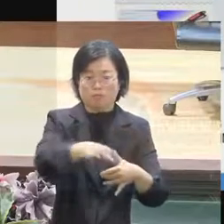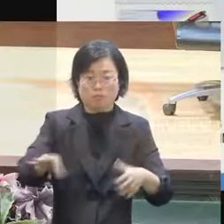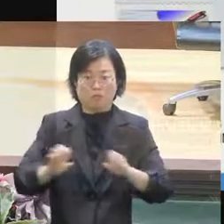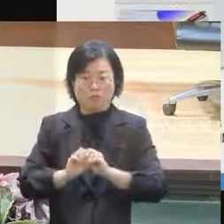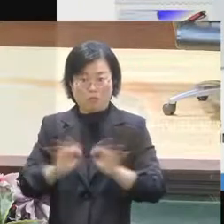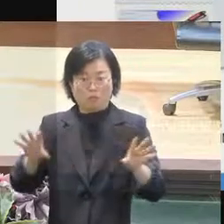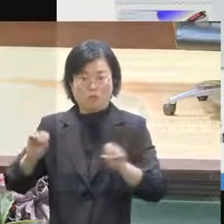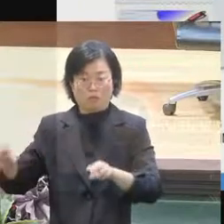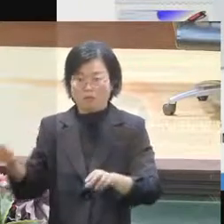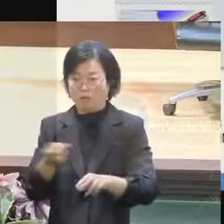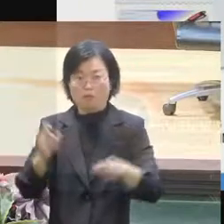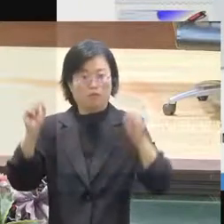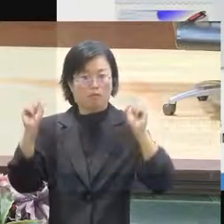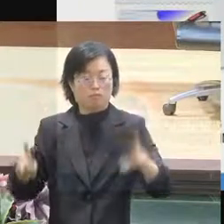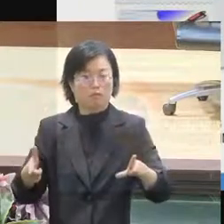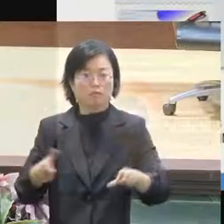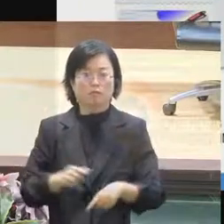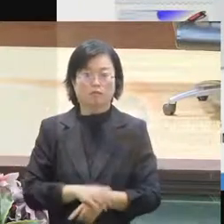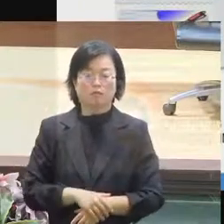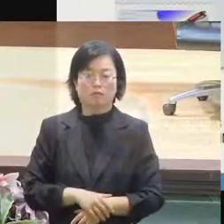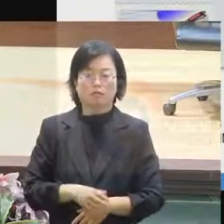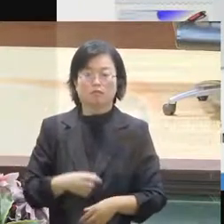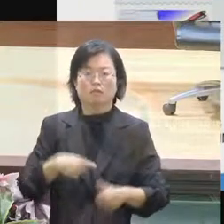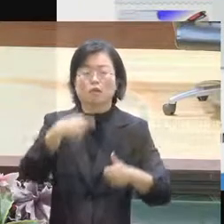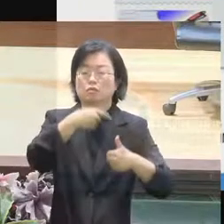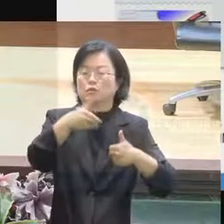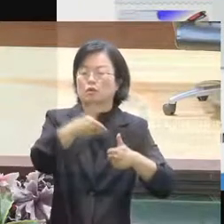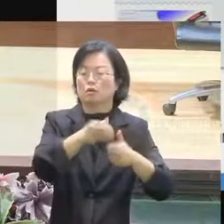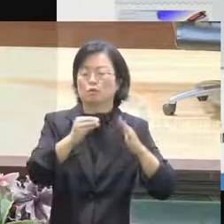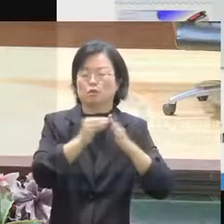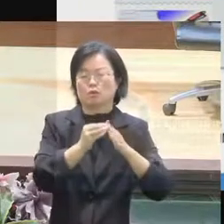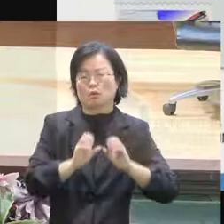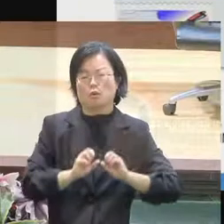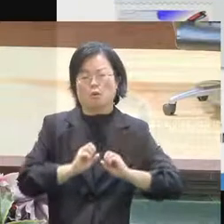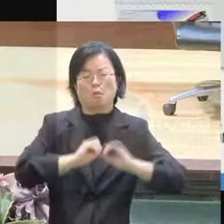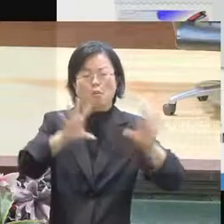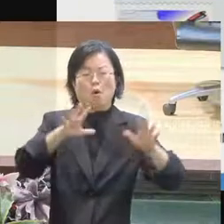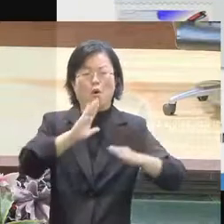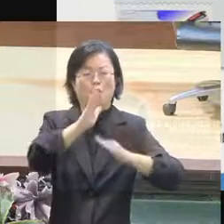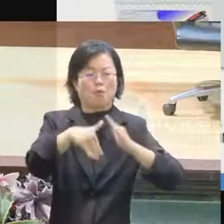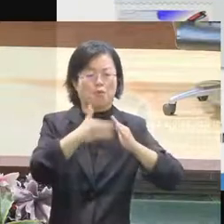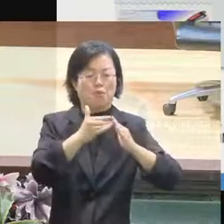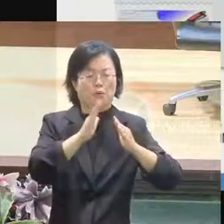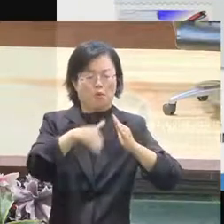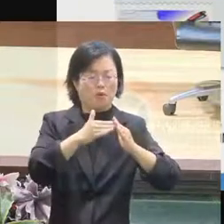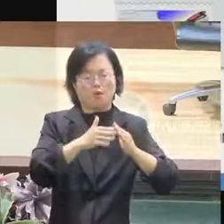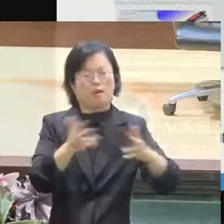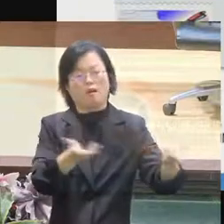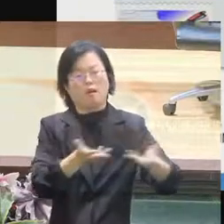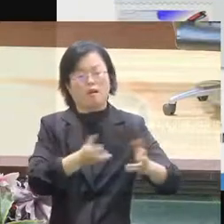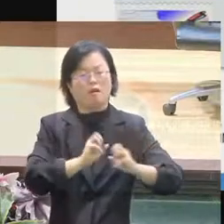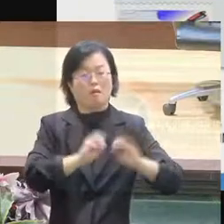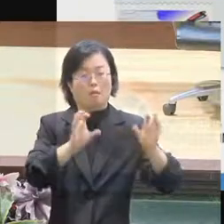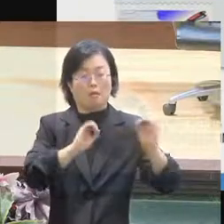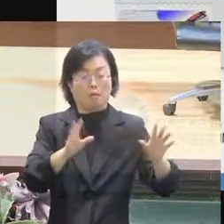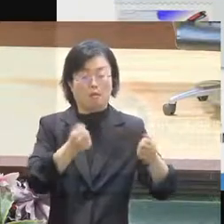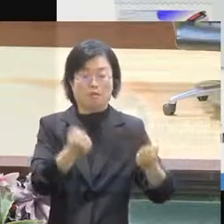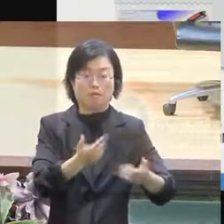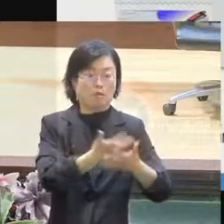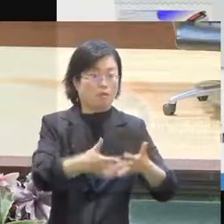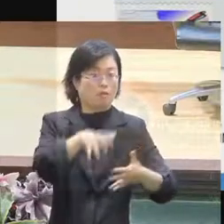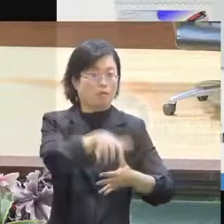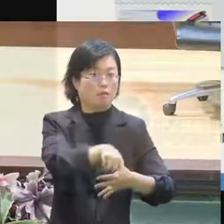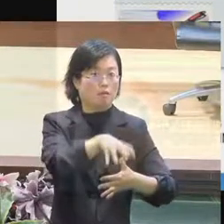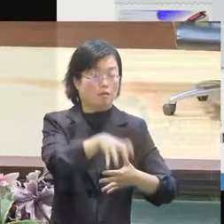权的条款是不一样的。比如说教育局在发布学校的资料的时候呢，它分别在它的网站和它